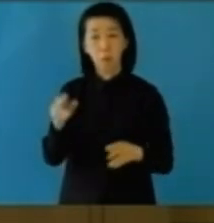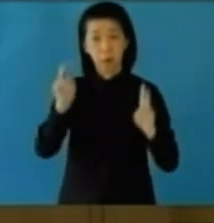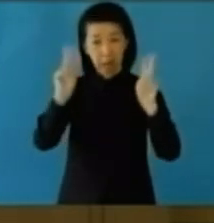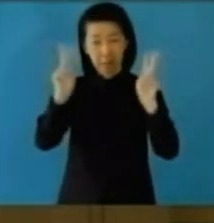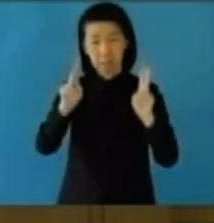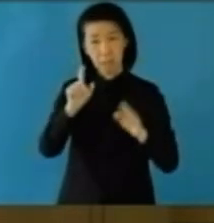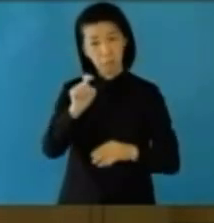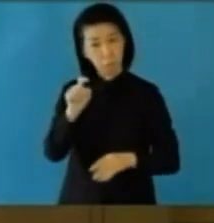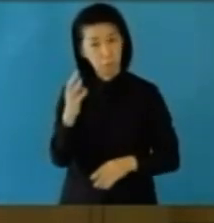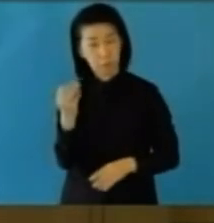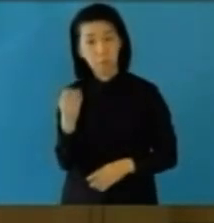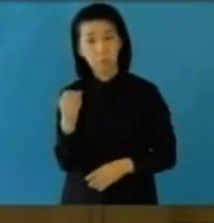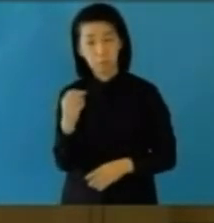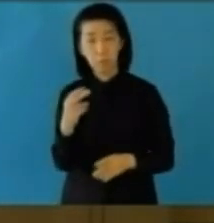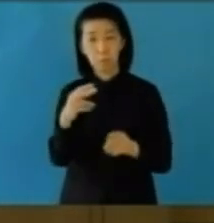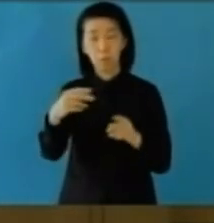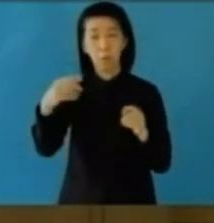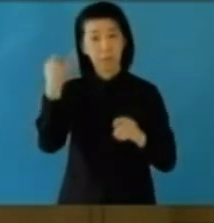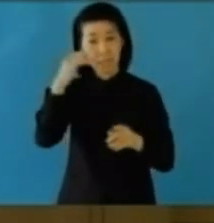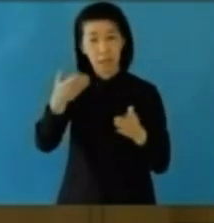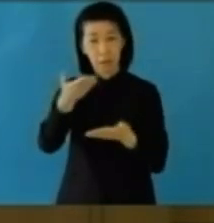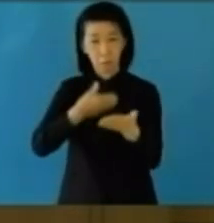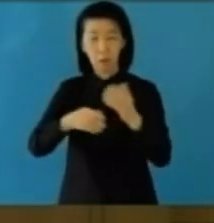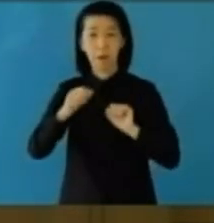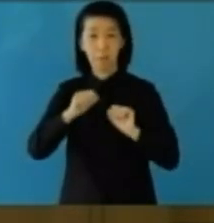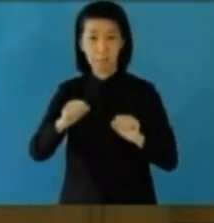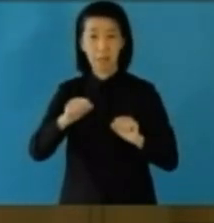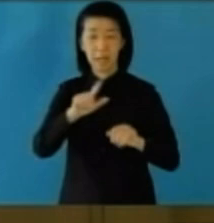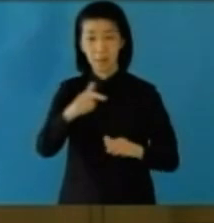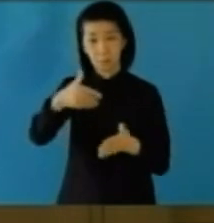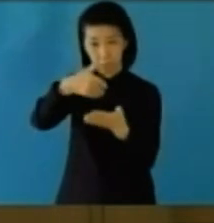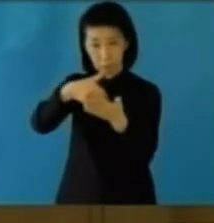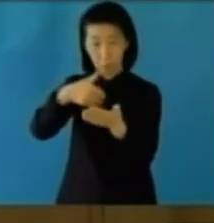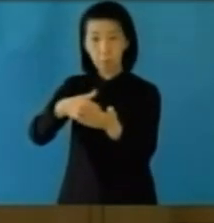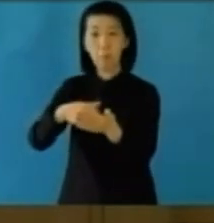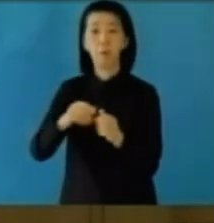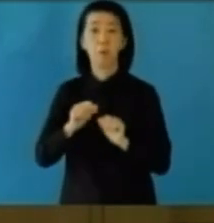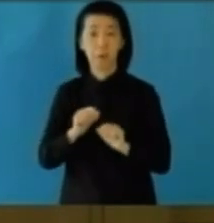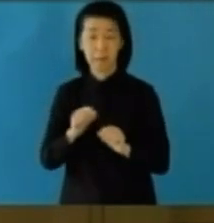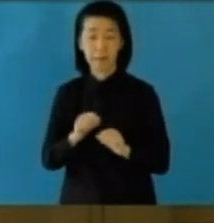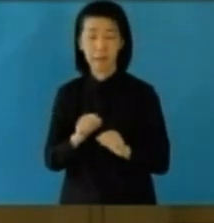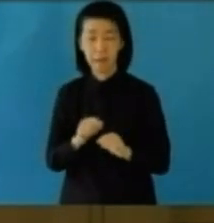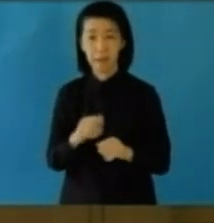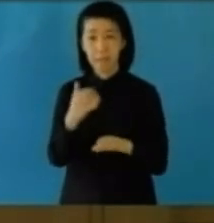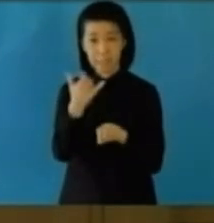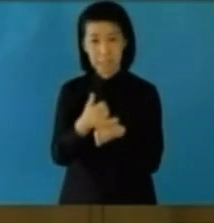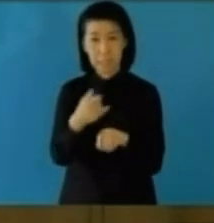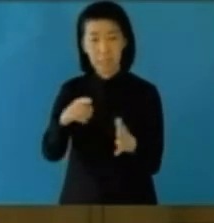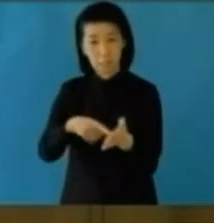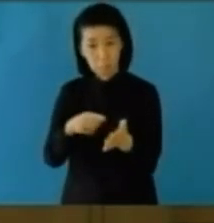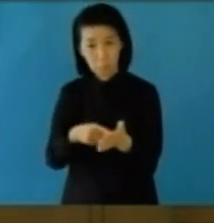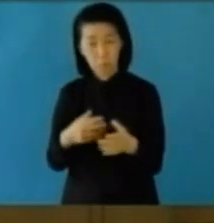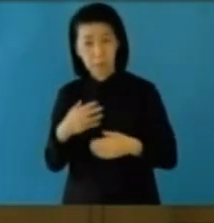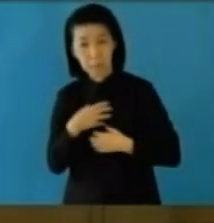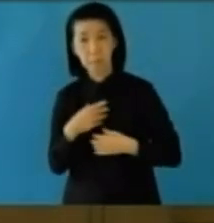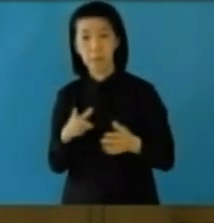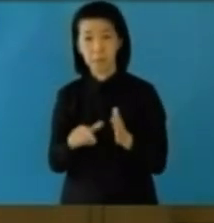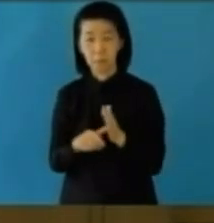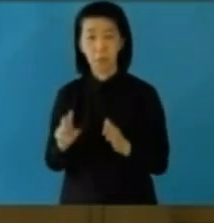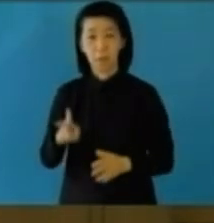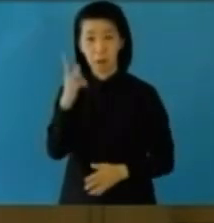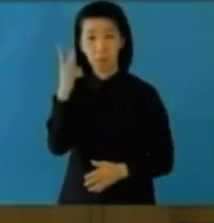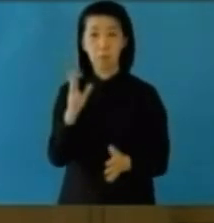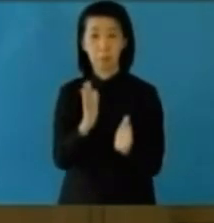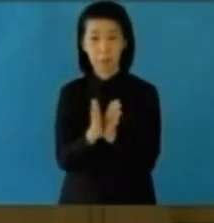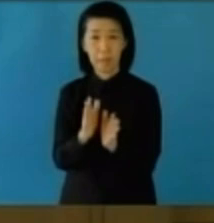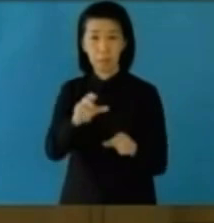い、各企業からさまざまな要望をいただくとともに、人材不足が企業誘致にあたって懸念となる中、本県の人材確保の取り